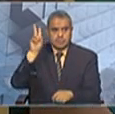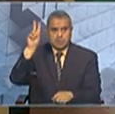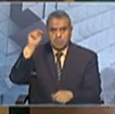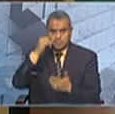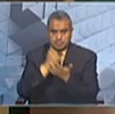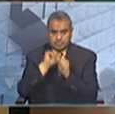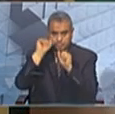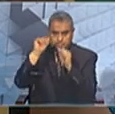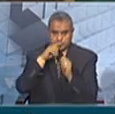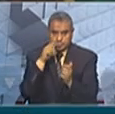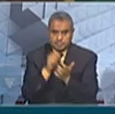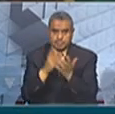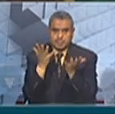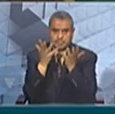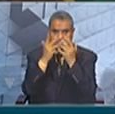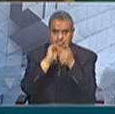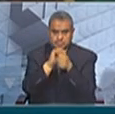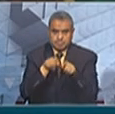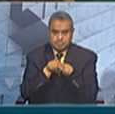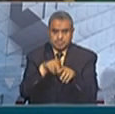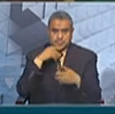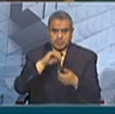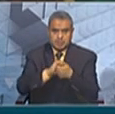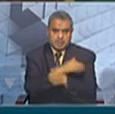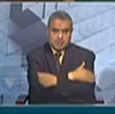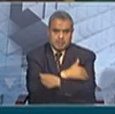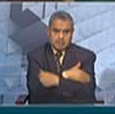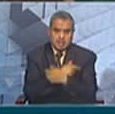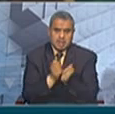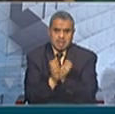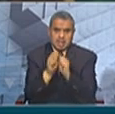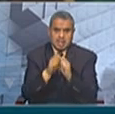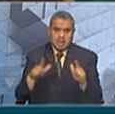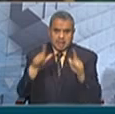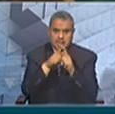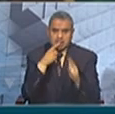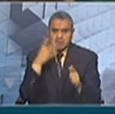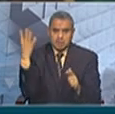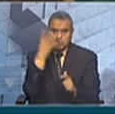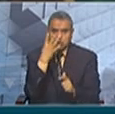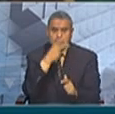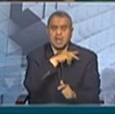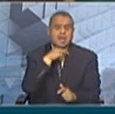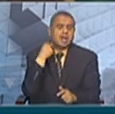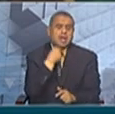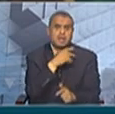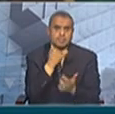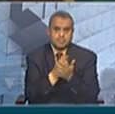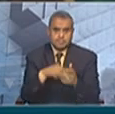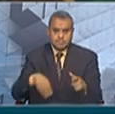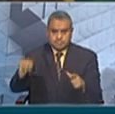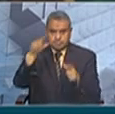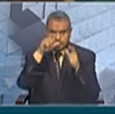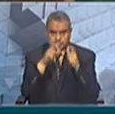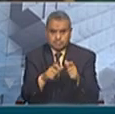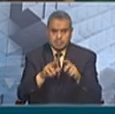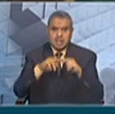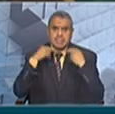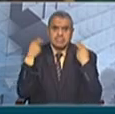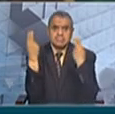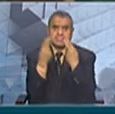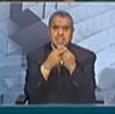المتحدة وبالتعاون مع الرباعية الدولية ومجلس الأمن في ترتيبات عقد